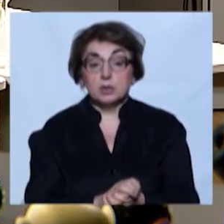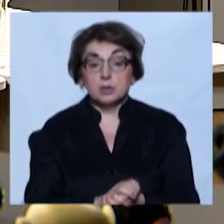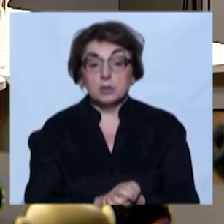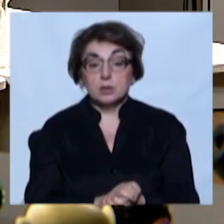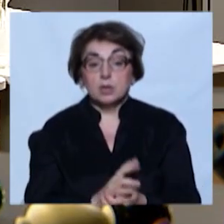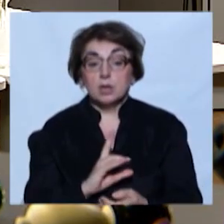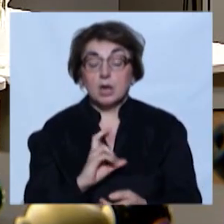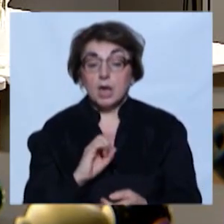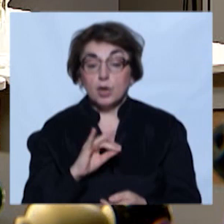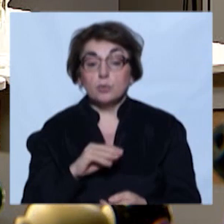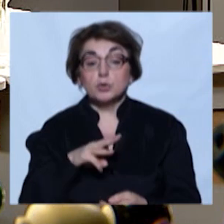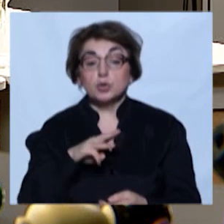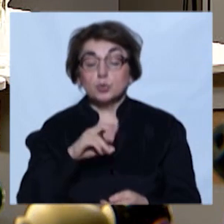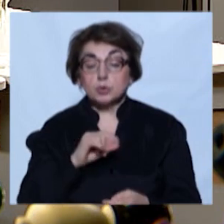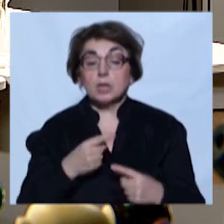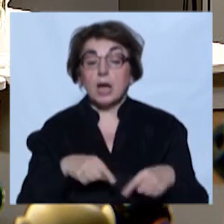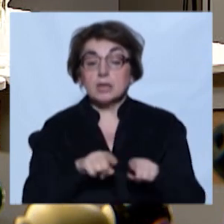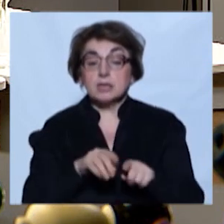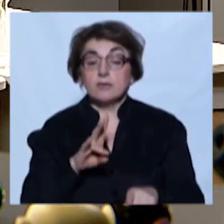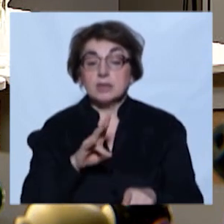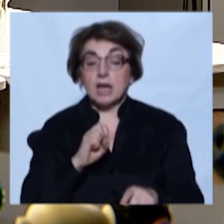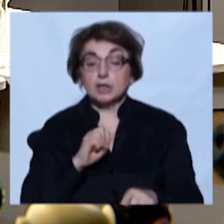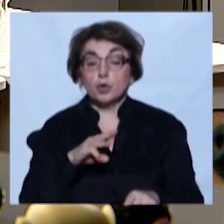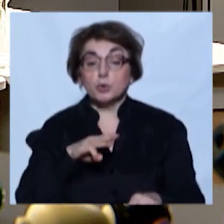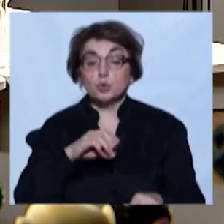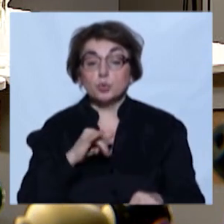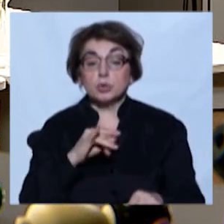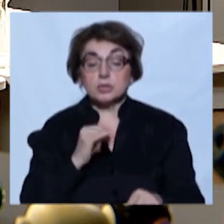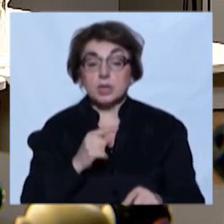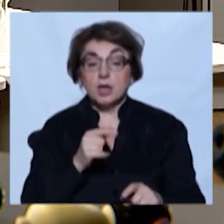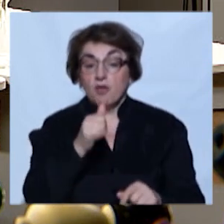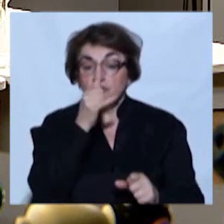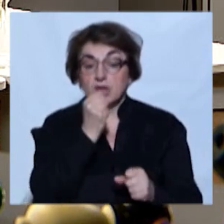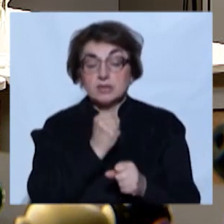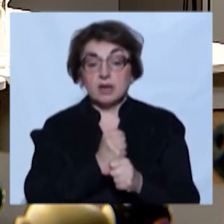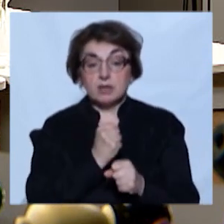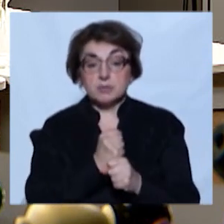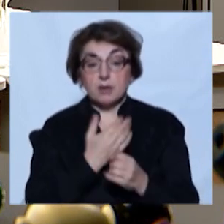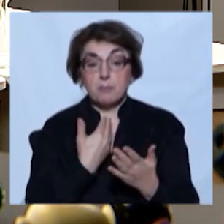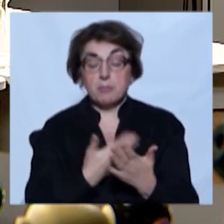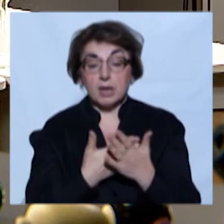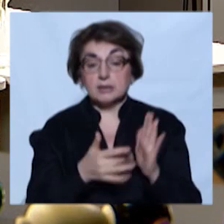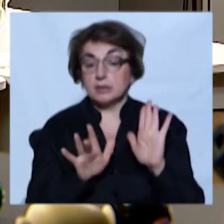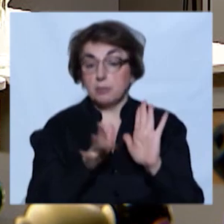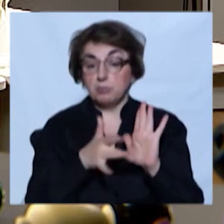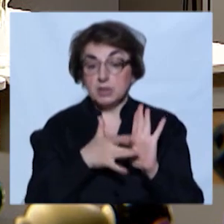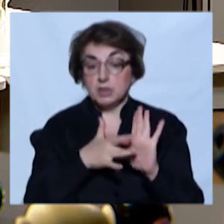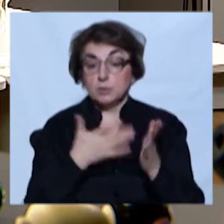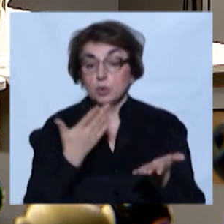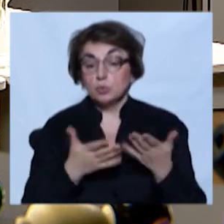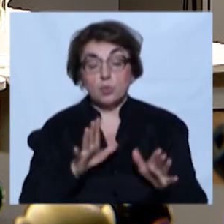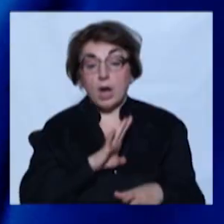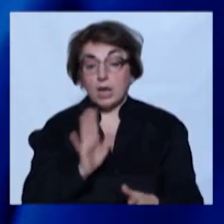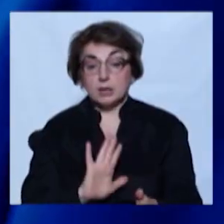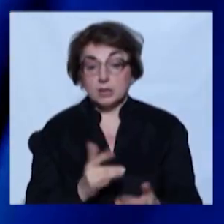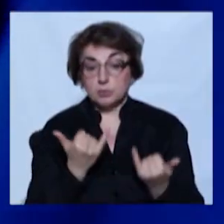კალიუმის ტუტის და ნატრიუმის ტუტისგან. ვერ დავამზადებდით მაგალითად მინებს, რო არ გქონდეს აი